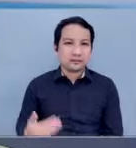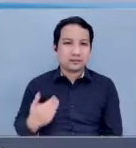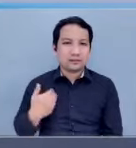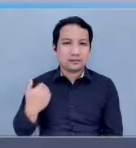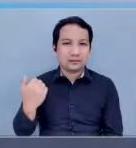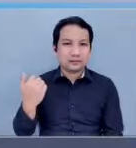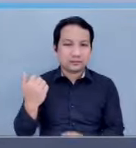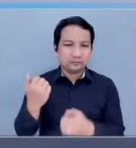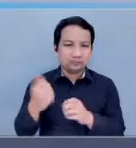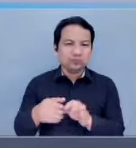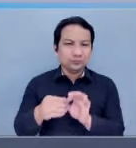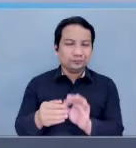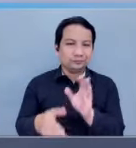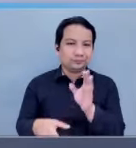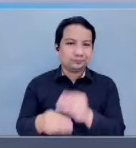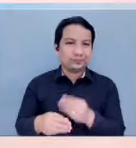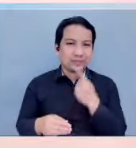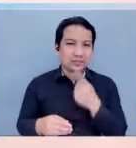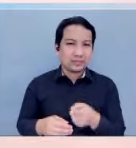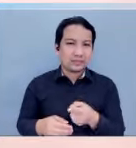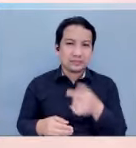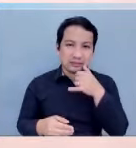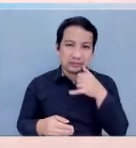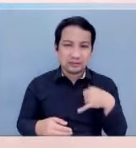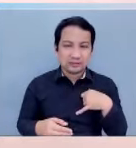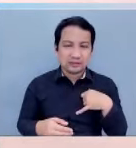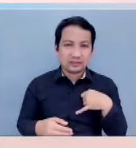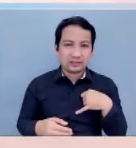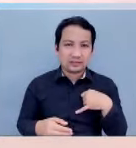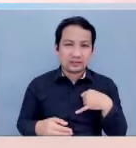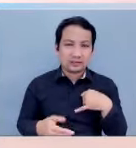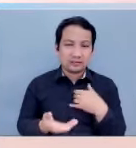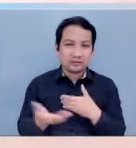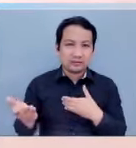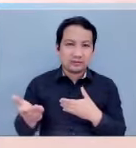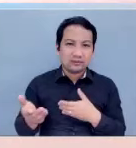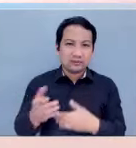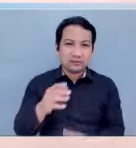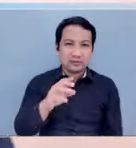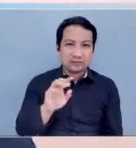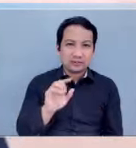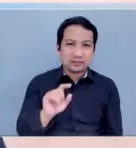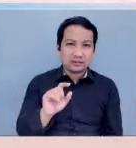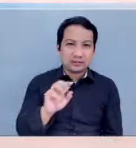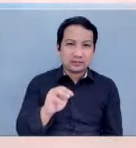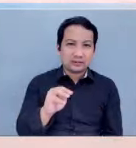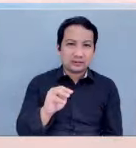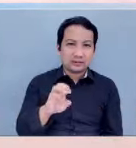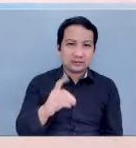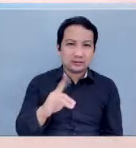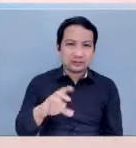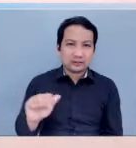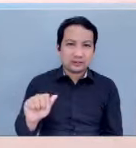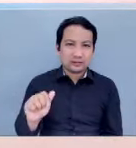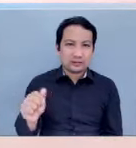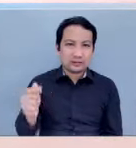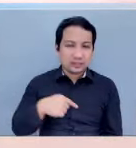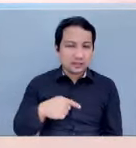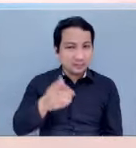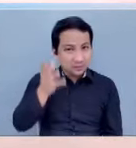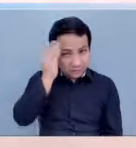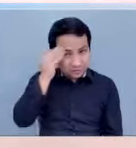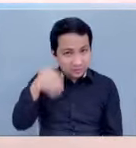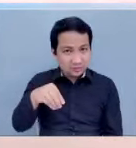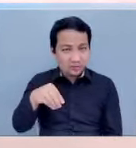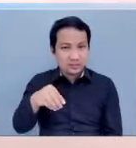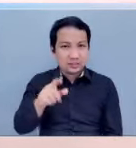set? Well, like I said yesterday, ginawa kasi namin yung media con namin. And sabi ko, ang biggest takeaway ko sa show na to is that, you know, I've